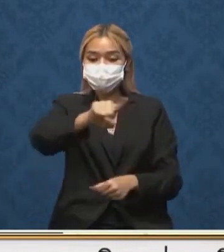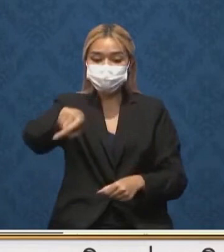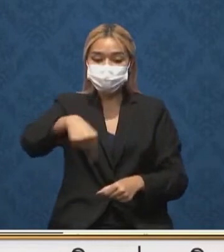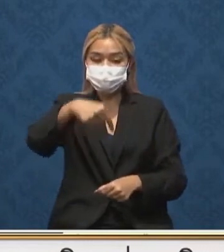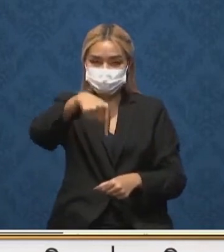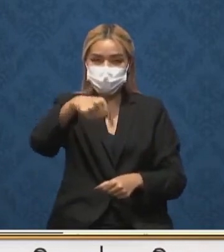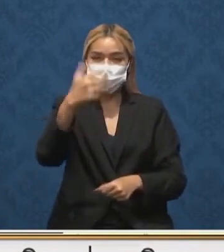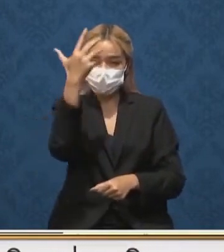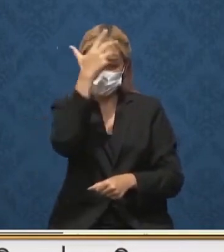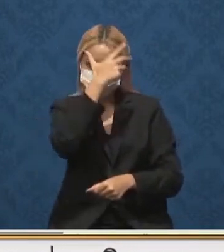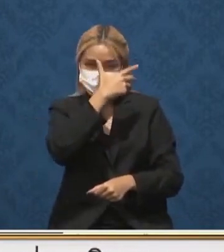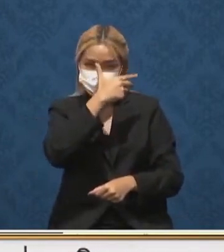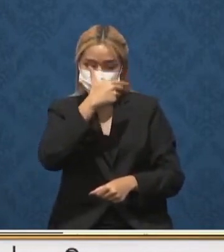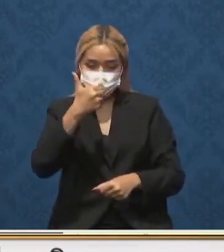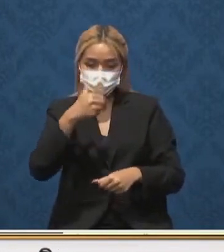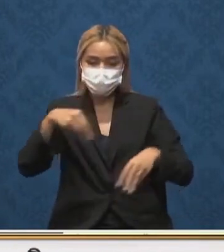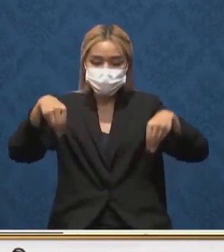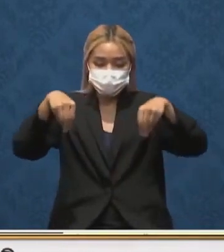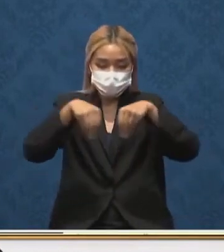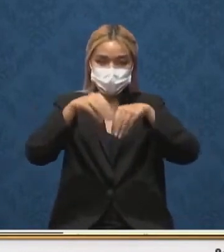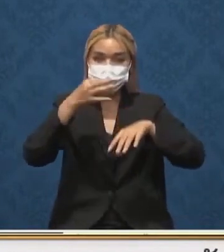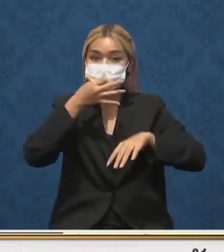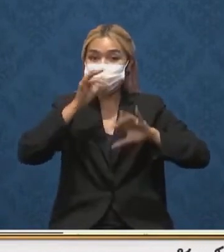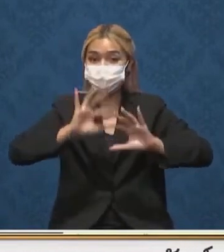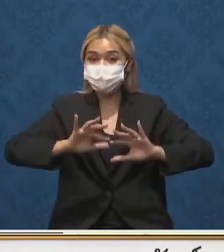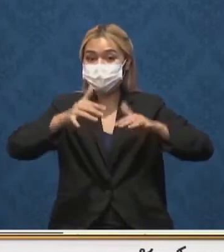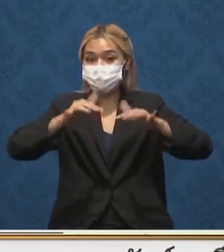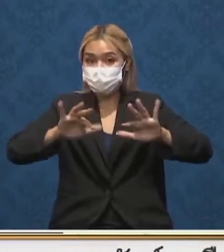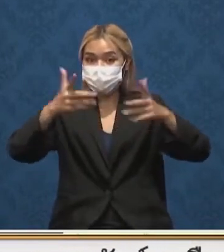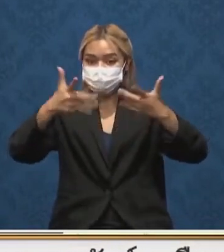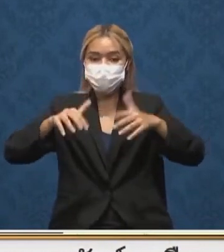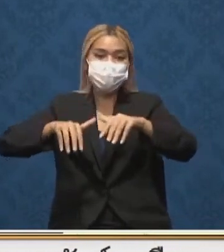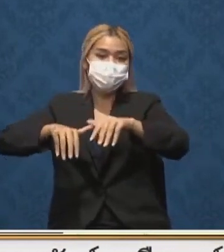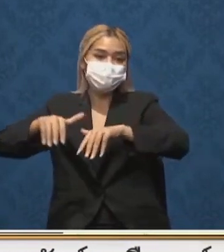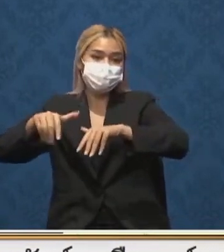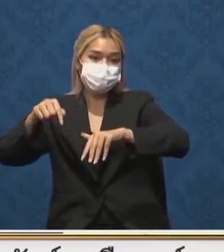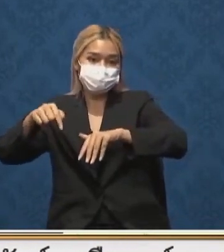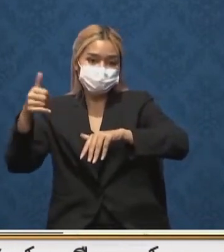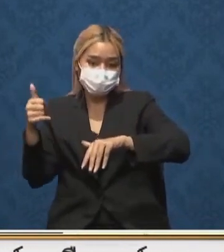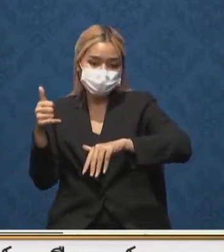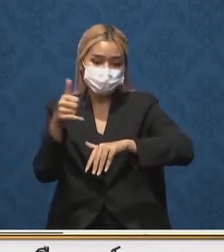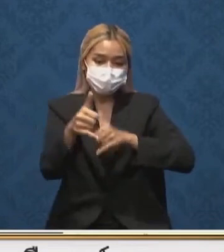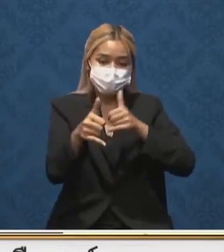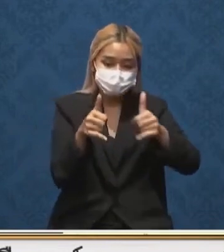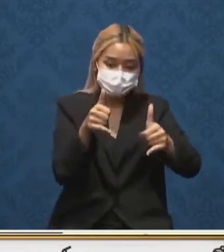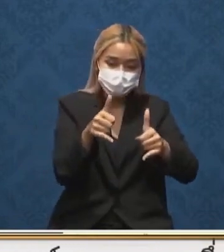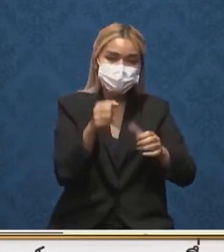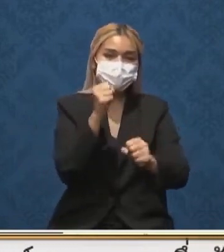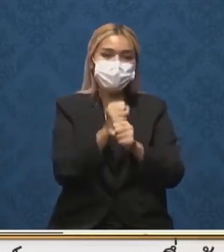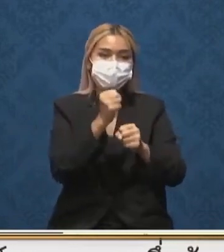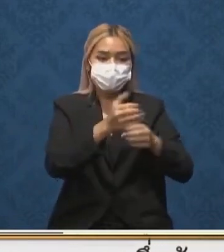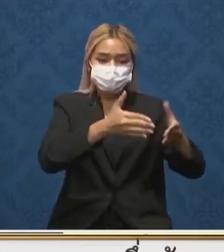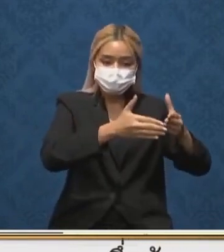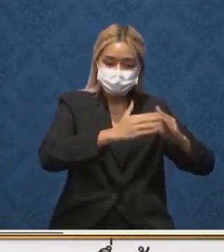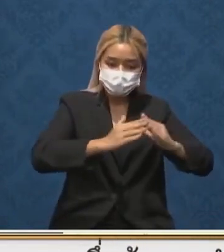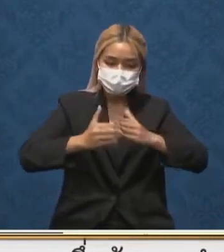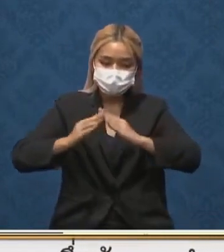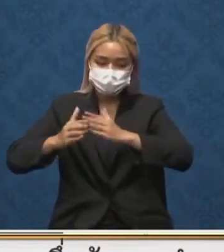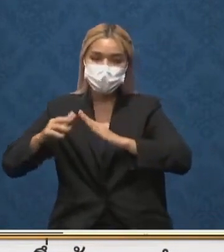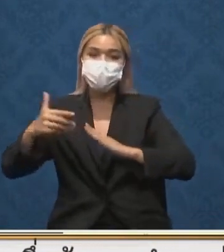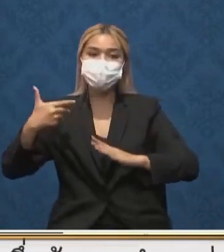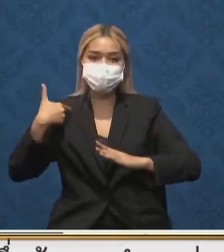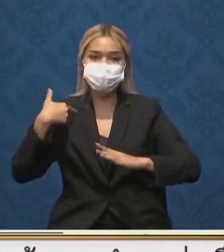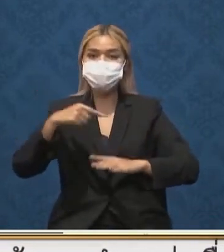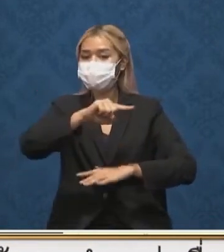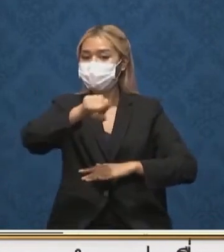สวยมากอยู่ติดทะเลกับราษฎรอีกส่วนหนึงที่เข้าไปสร้างบ้านสร้างช่องกันขณะนี้ก็ยังอยู่